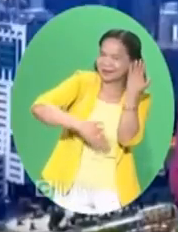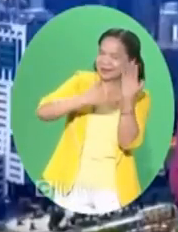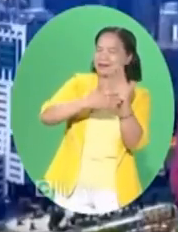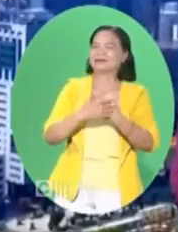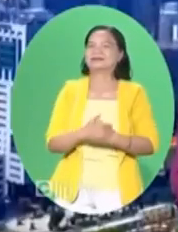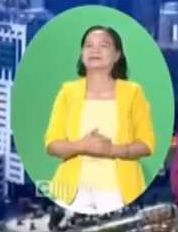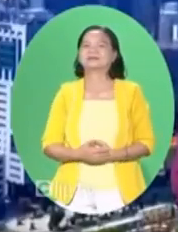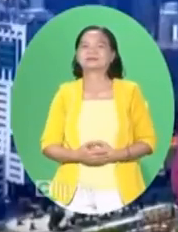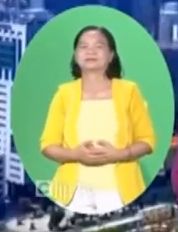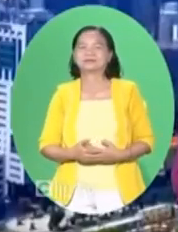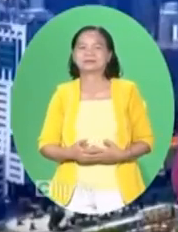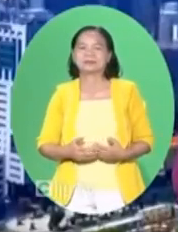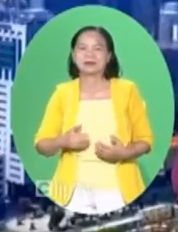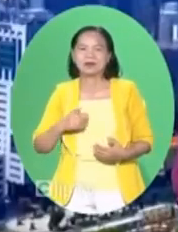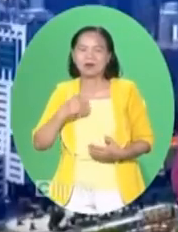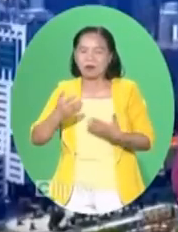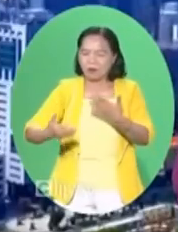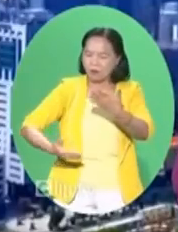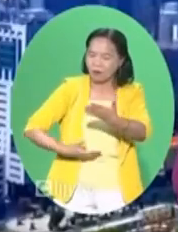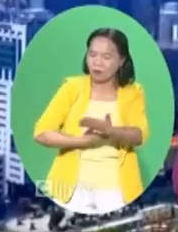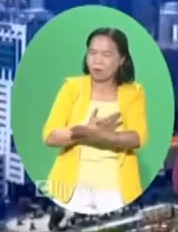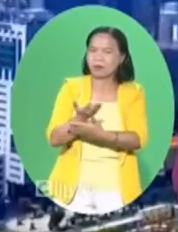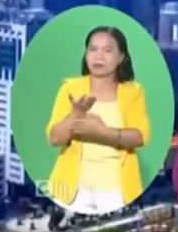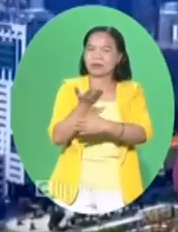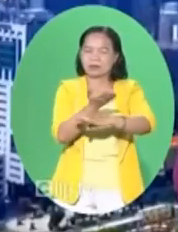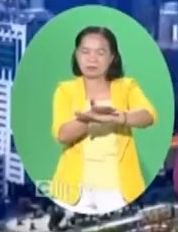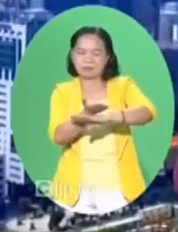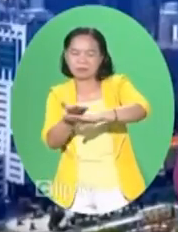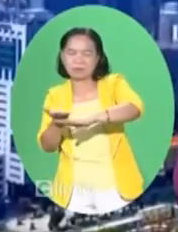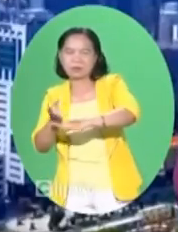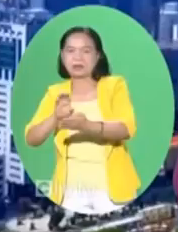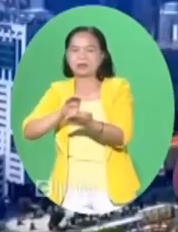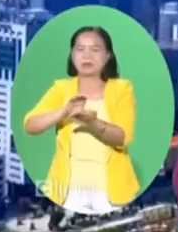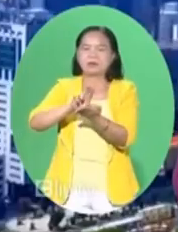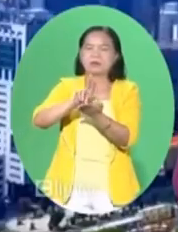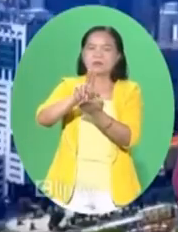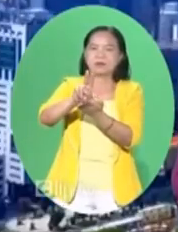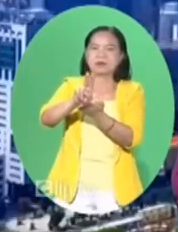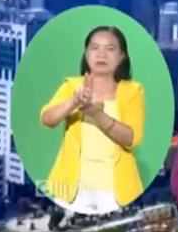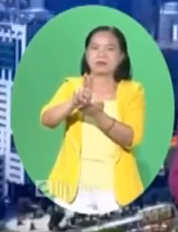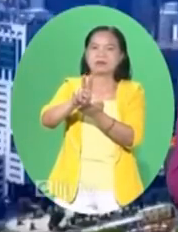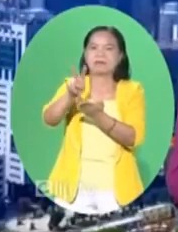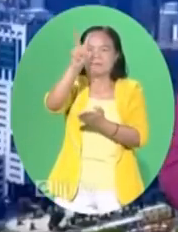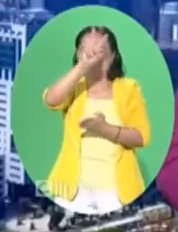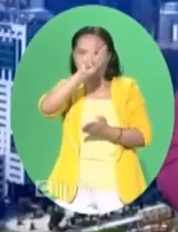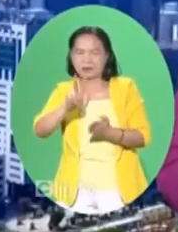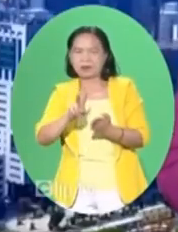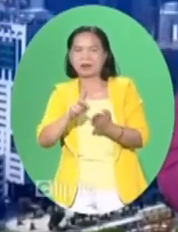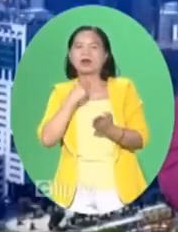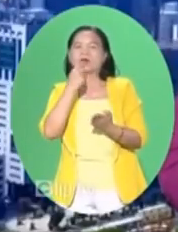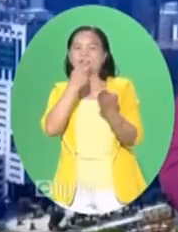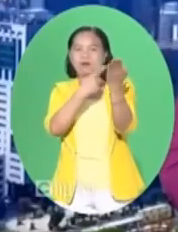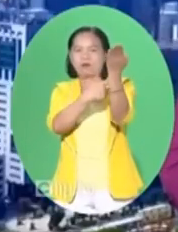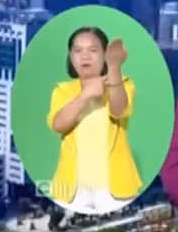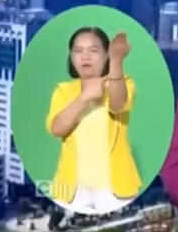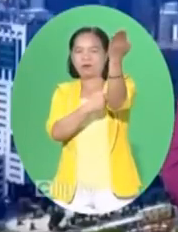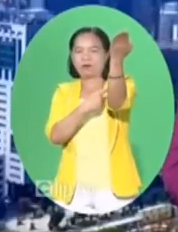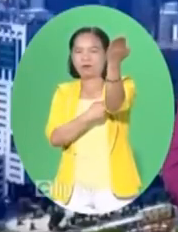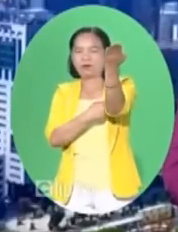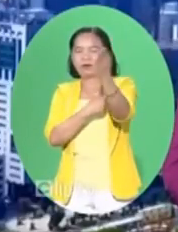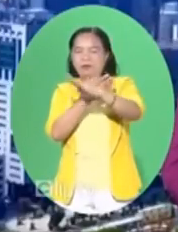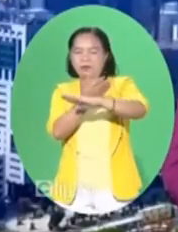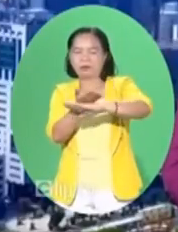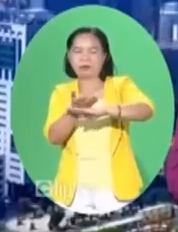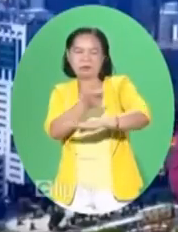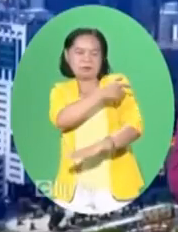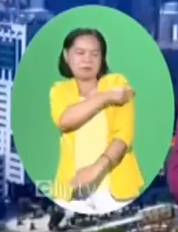Tại hội thảo về các sản phẩm gia dụng cung ứng cho thị trường Việt Nam, Amway Việt Nam đã chính thức công bố danh sách các dòng sản phẩm vừa được Cơ quan Bảo vệ Môi trường Hoa